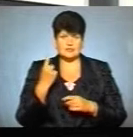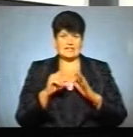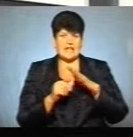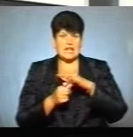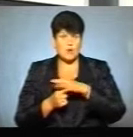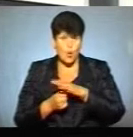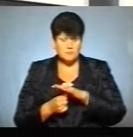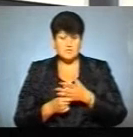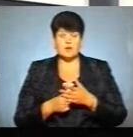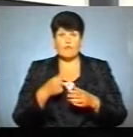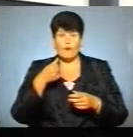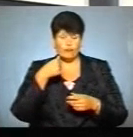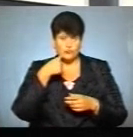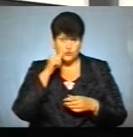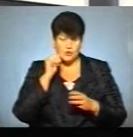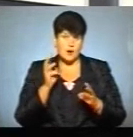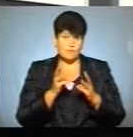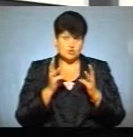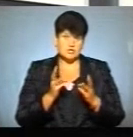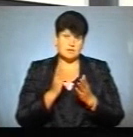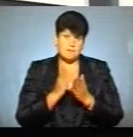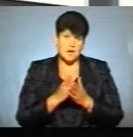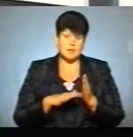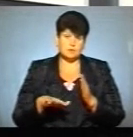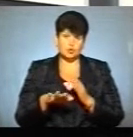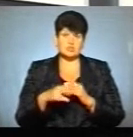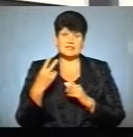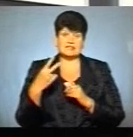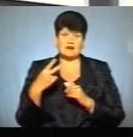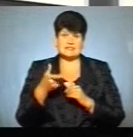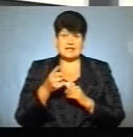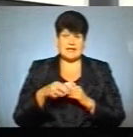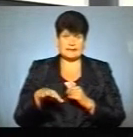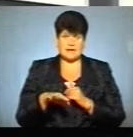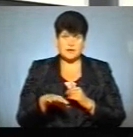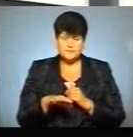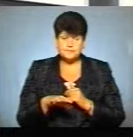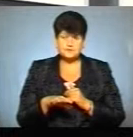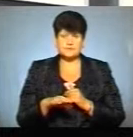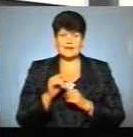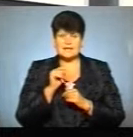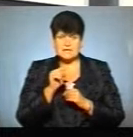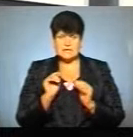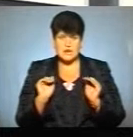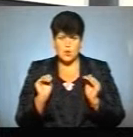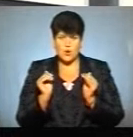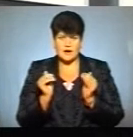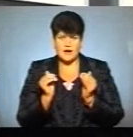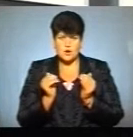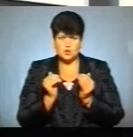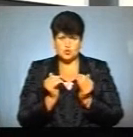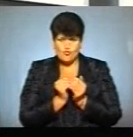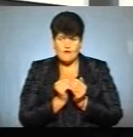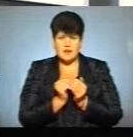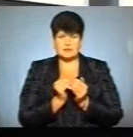То вчора пожежа мала площу 20 гектарів. Її локалізували, тобто полум'я